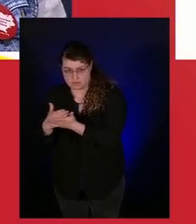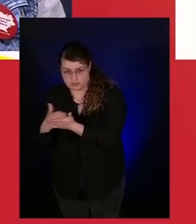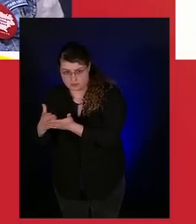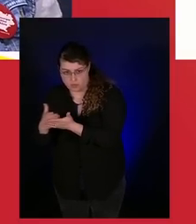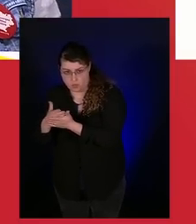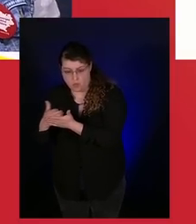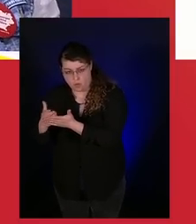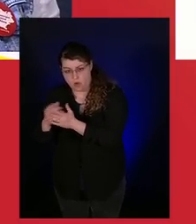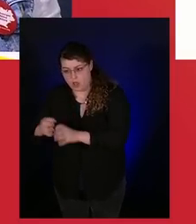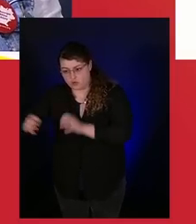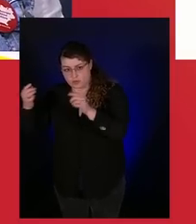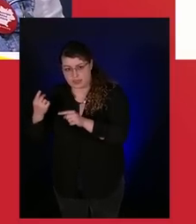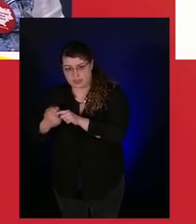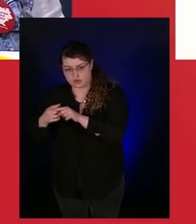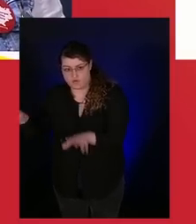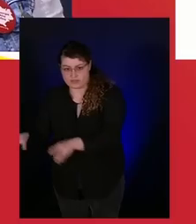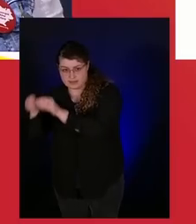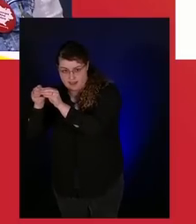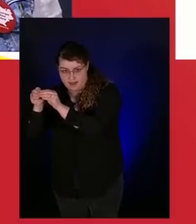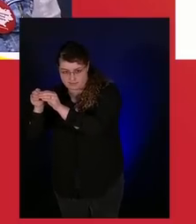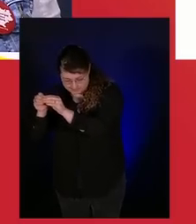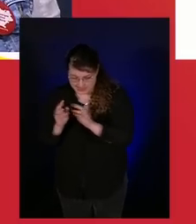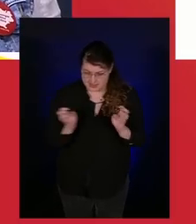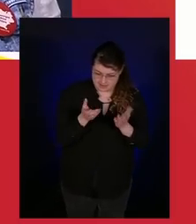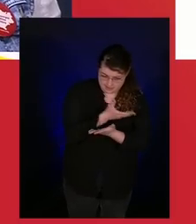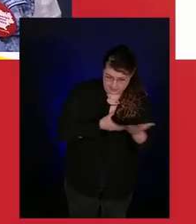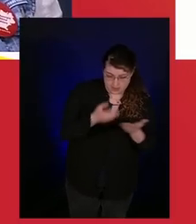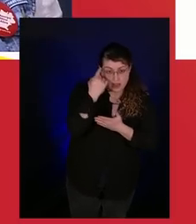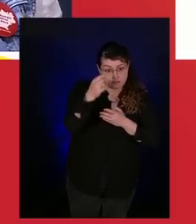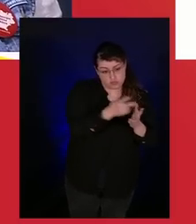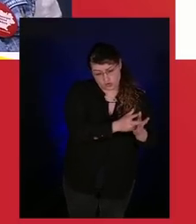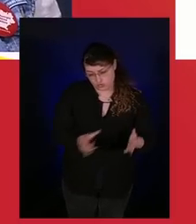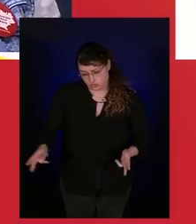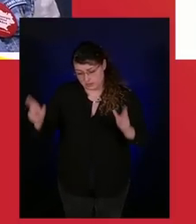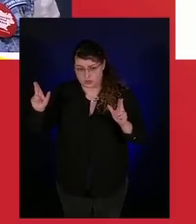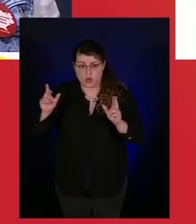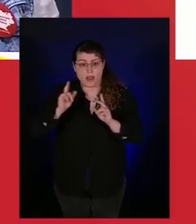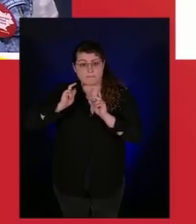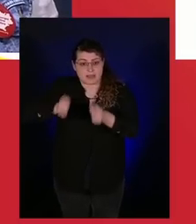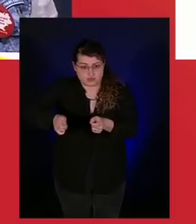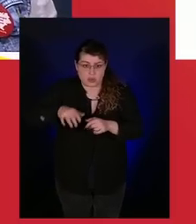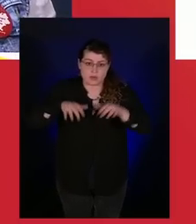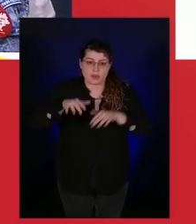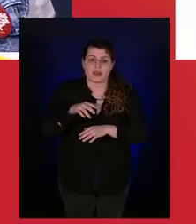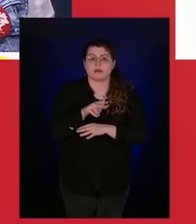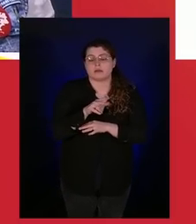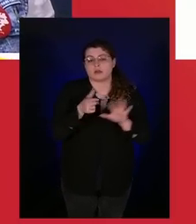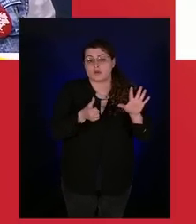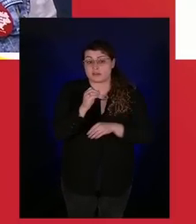confédéral. Pour l'ensemble de la mandature, c'est une moyenne de 60% de